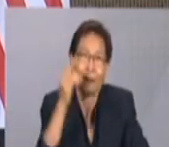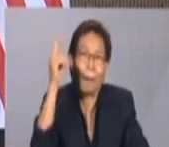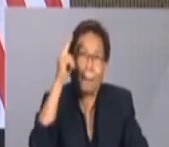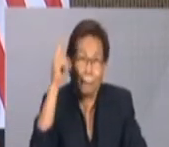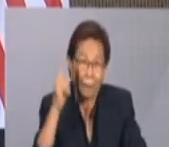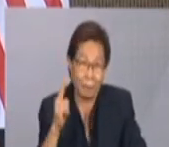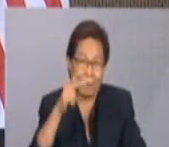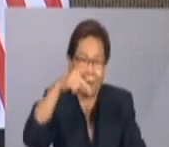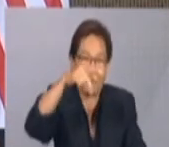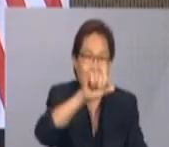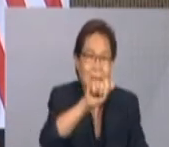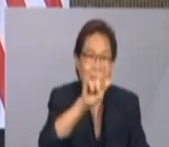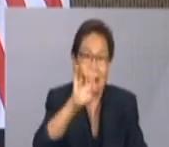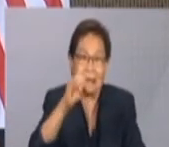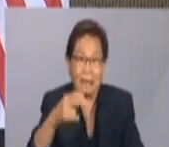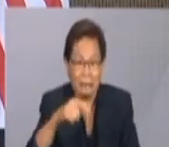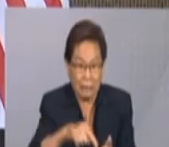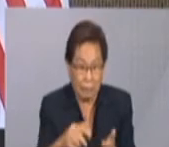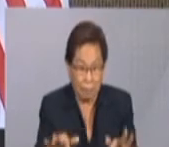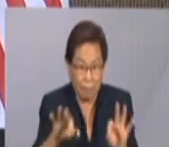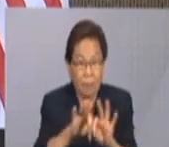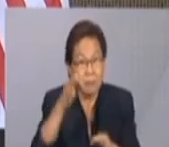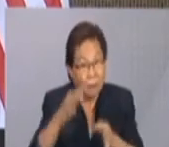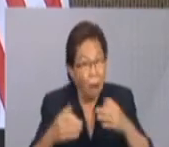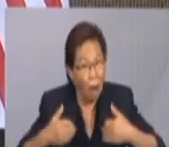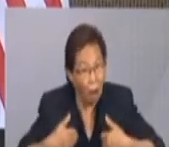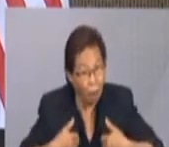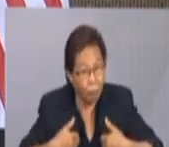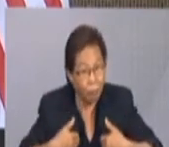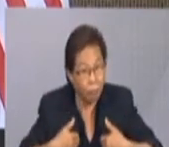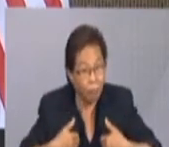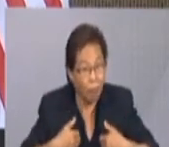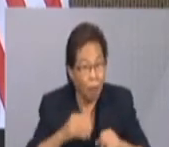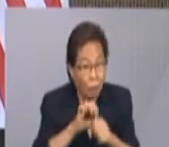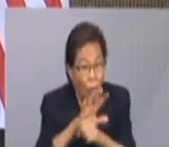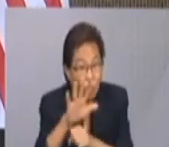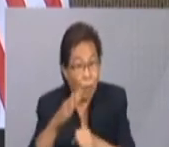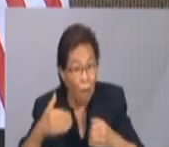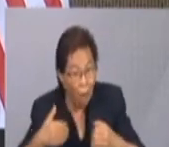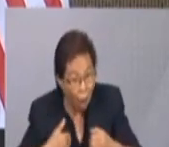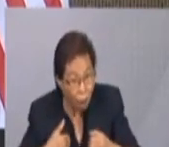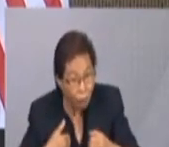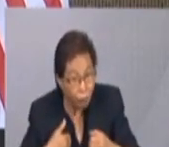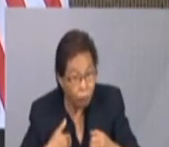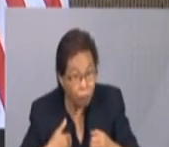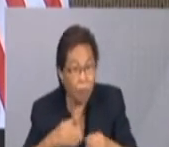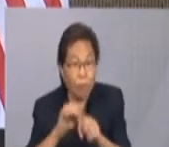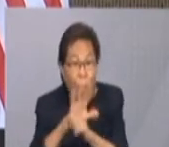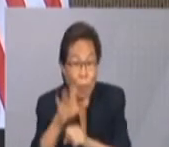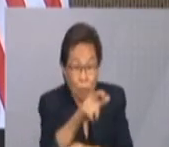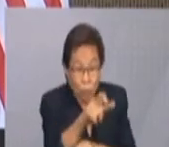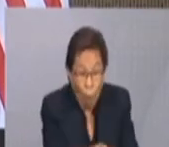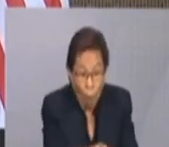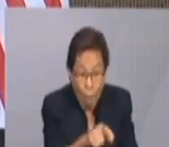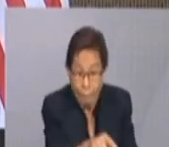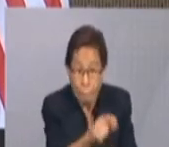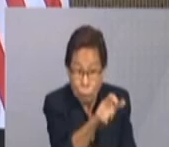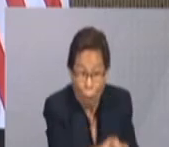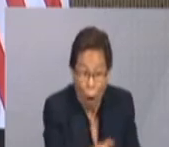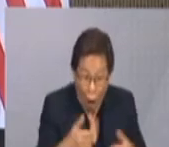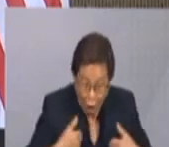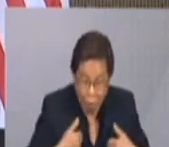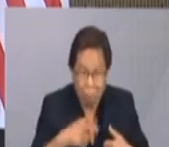Saleh tadi ini penting karena jika ada cash positif komit 19 yang melibatkan salah seorang pelanggan